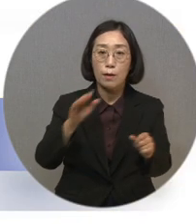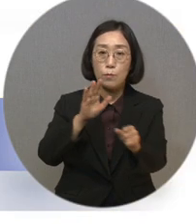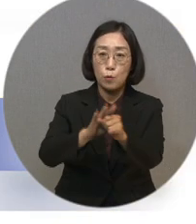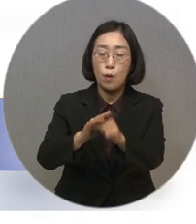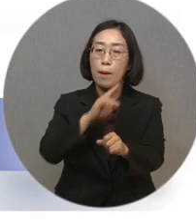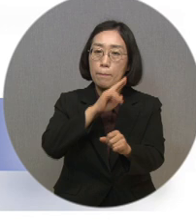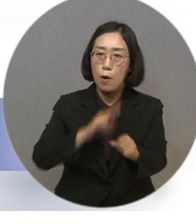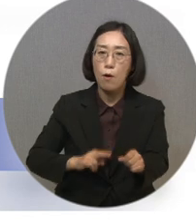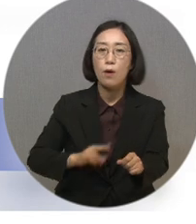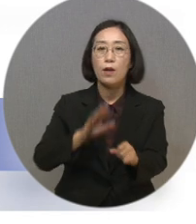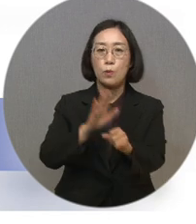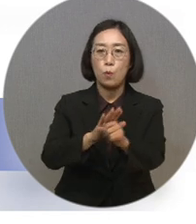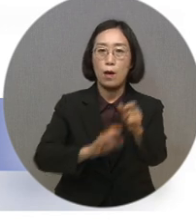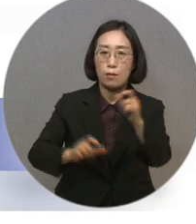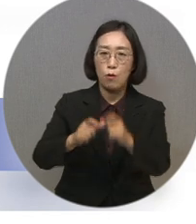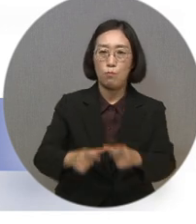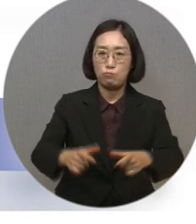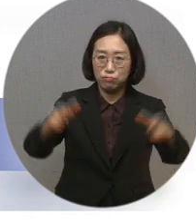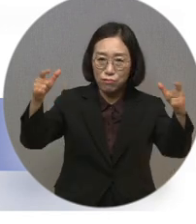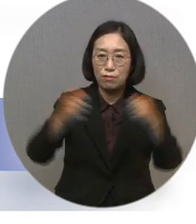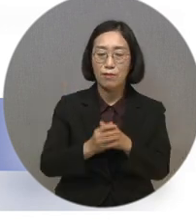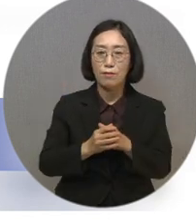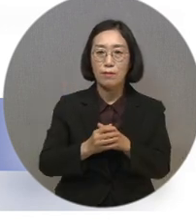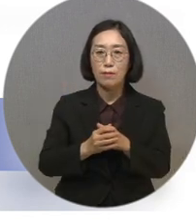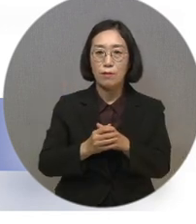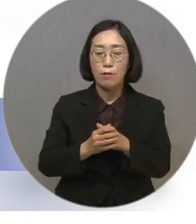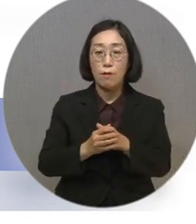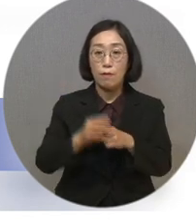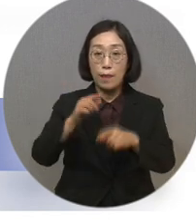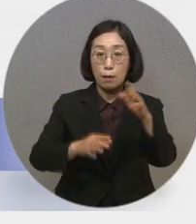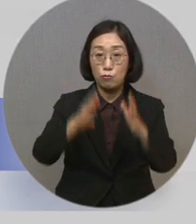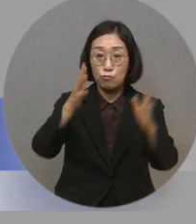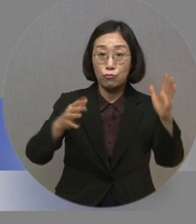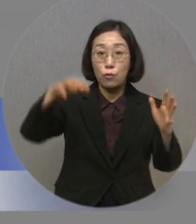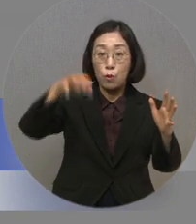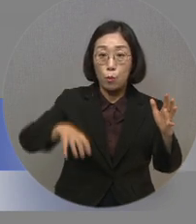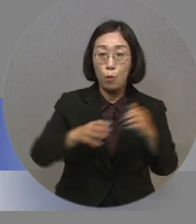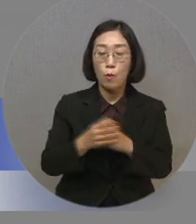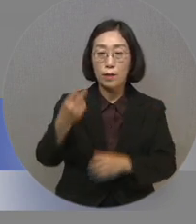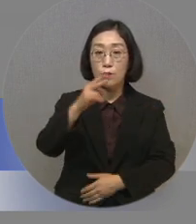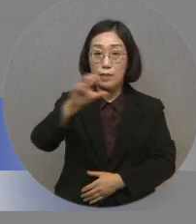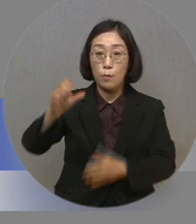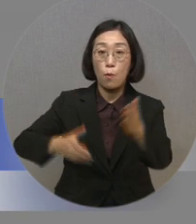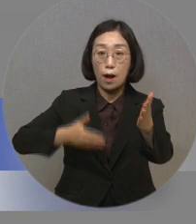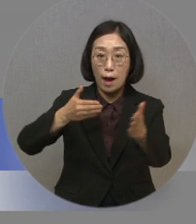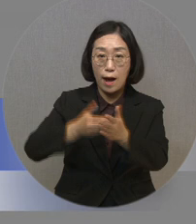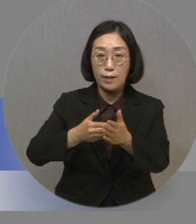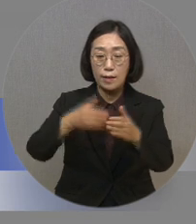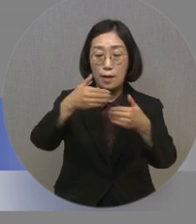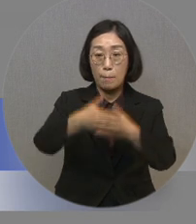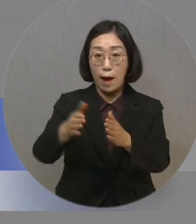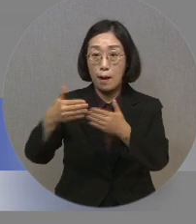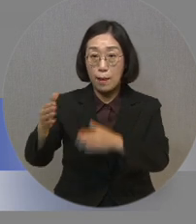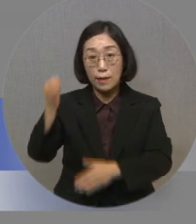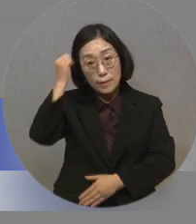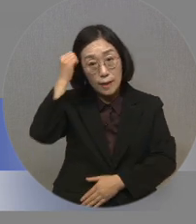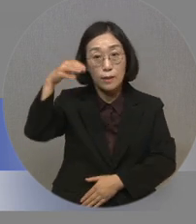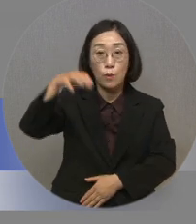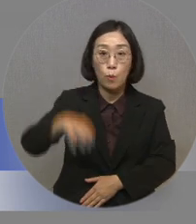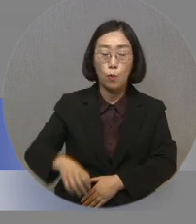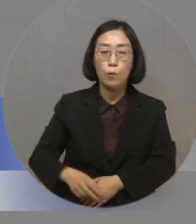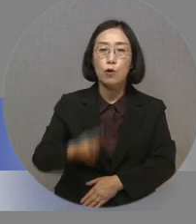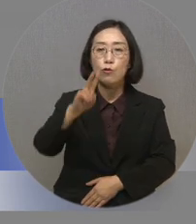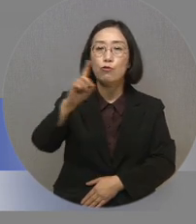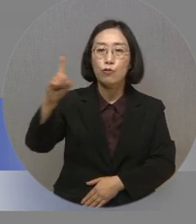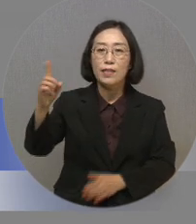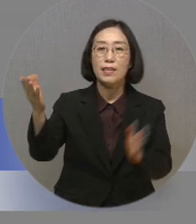나섰습니다. 이에 따라 국립자연휴양림은 오는 2025년까지 전체 객실 중 10%를